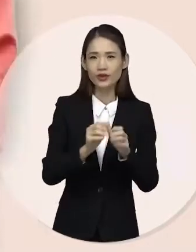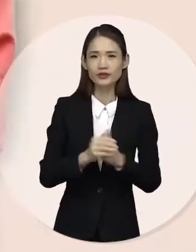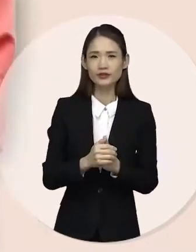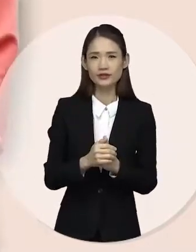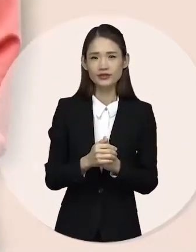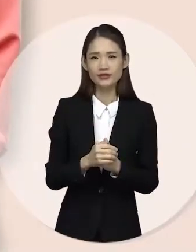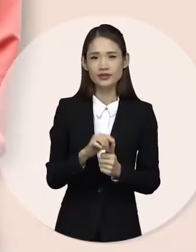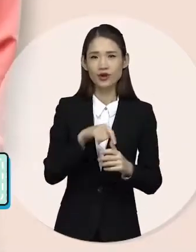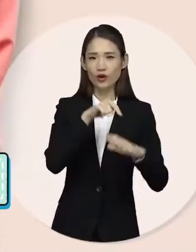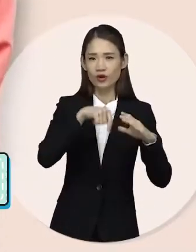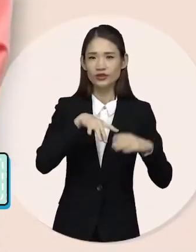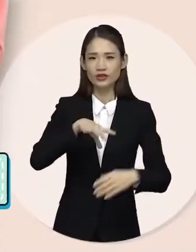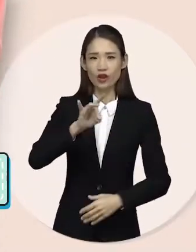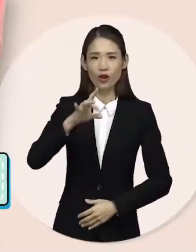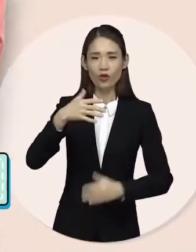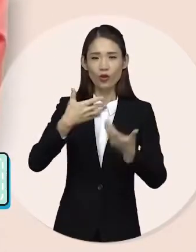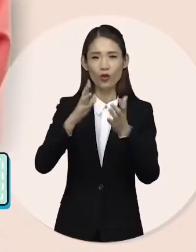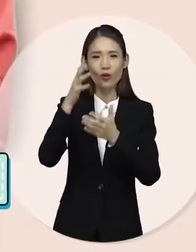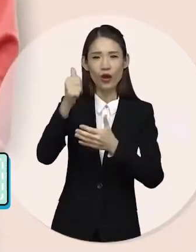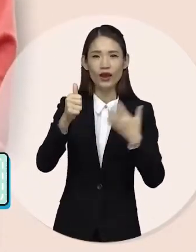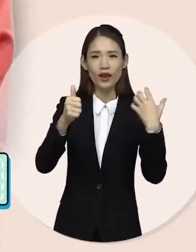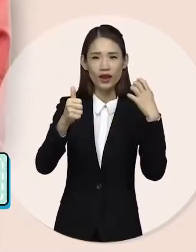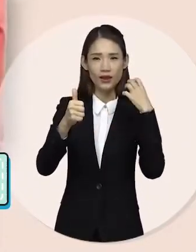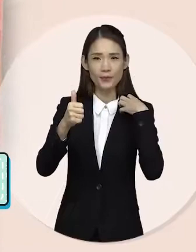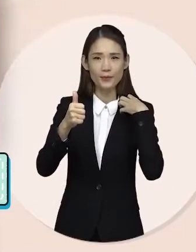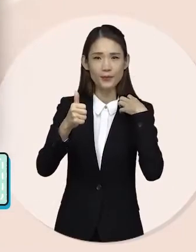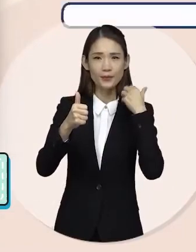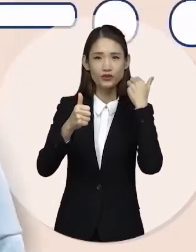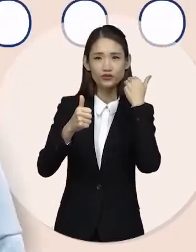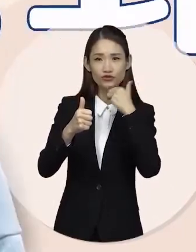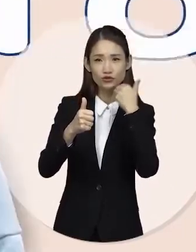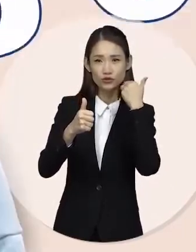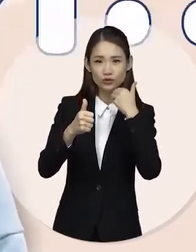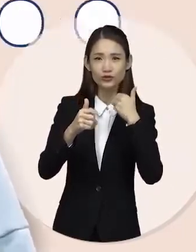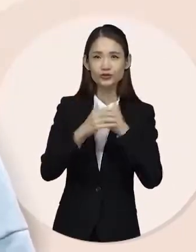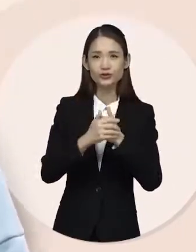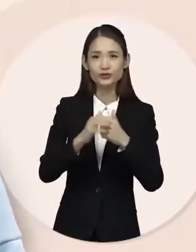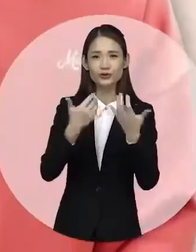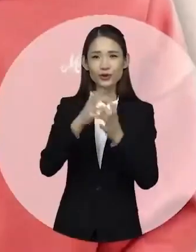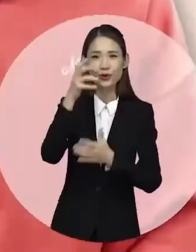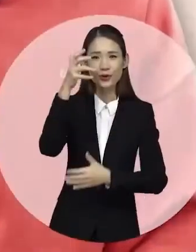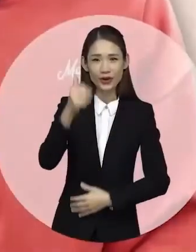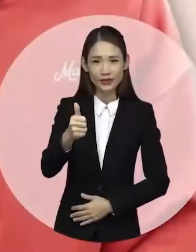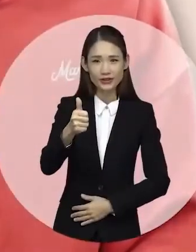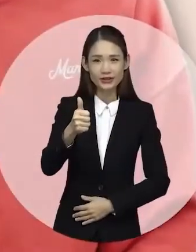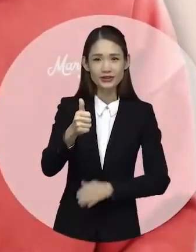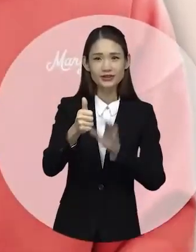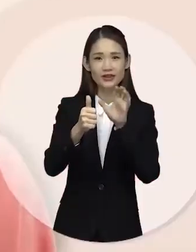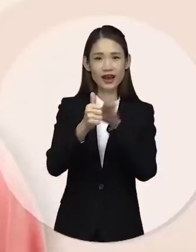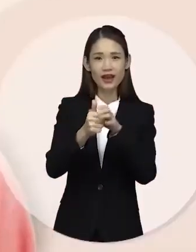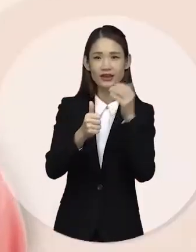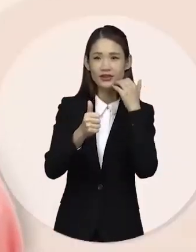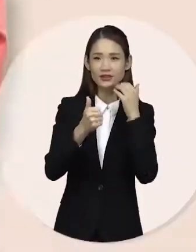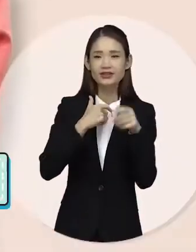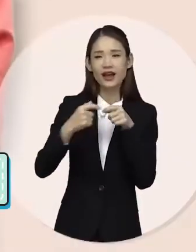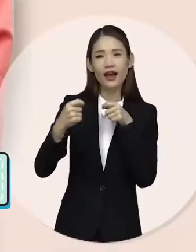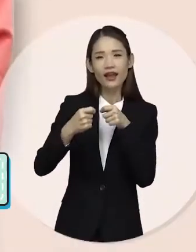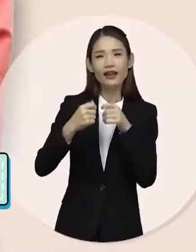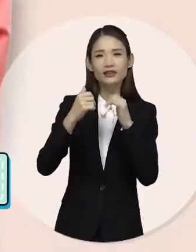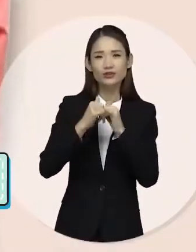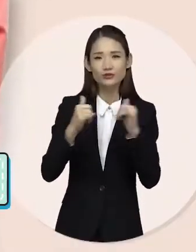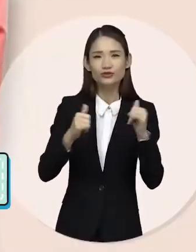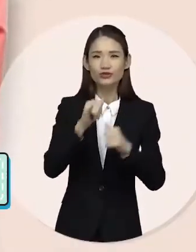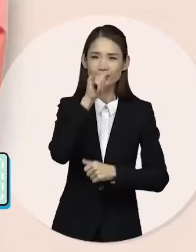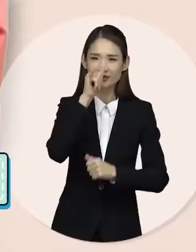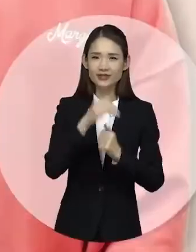동아리였어요. 거기 아마 첫 회장이 누구였지? 그 회장이 아마 내